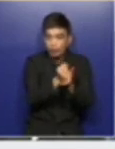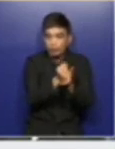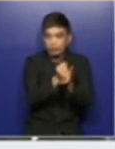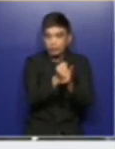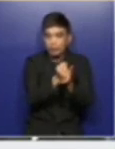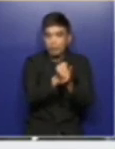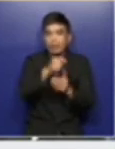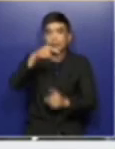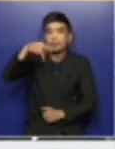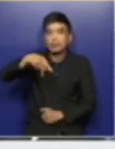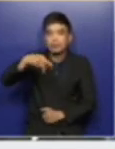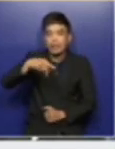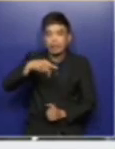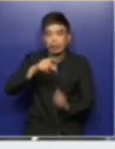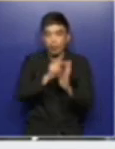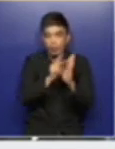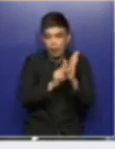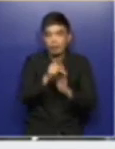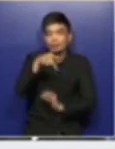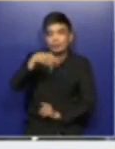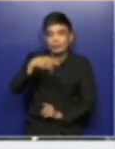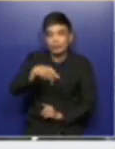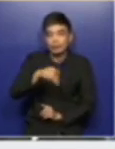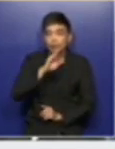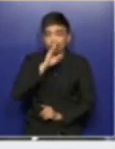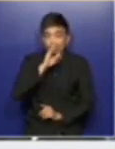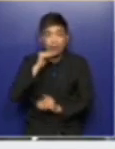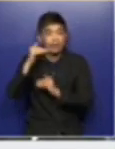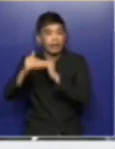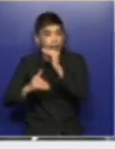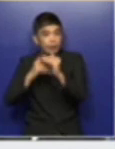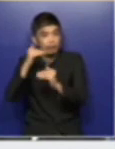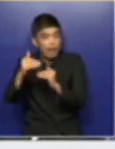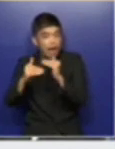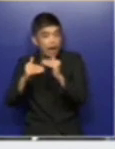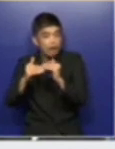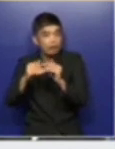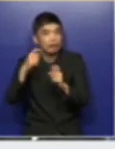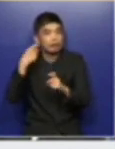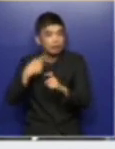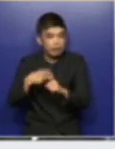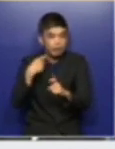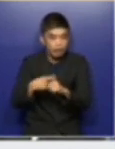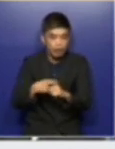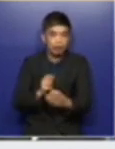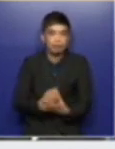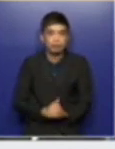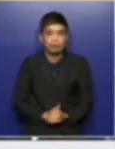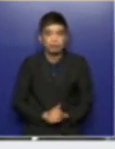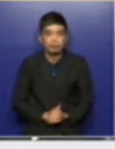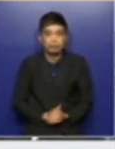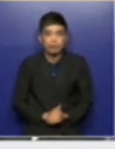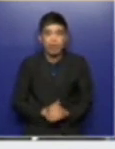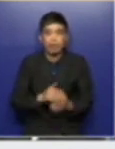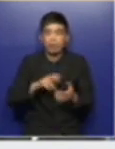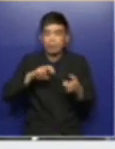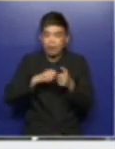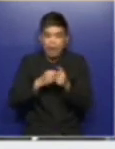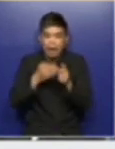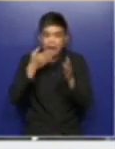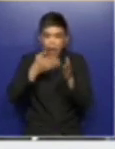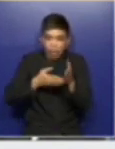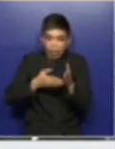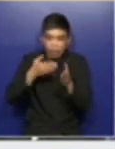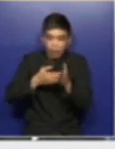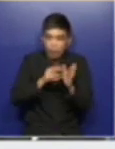เป็นการเฉพาะครับท่านประธานครับไม่เช่นนั้นในการพัฒนาของเราเนี่ยก้าวย่างลำบากมากมันติดนู่นติดนี่ติดก